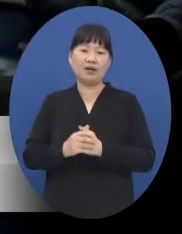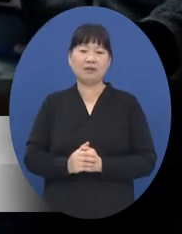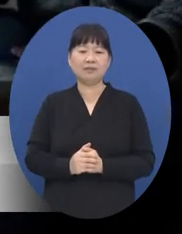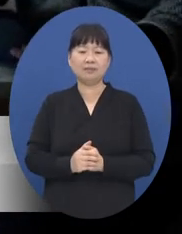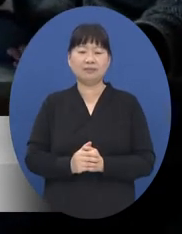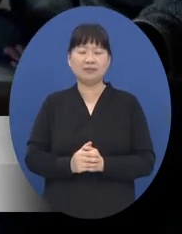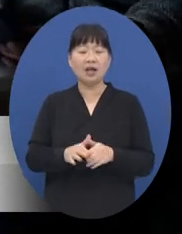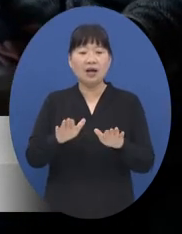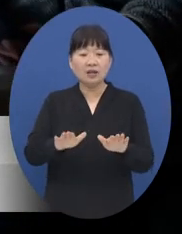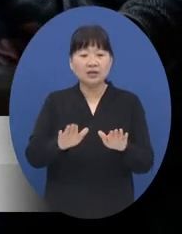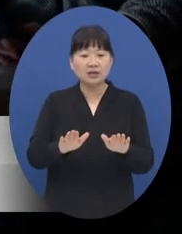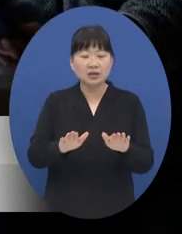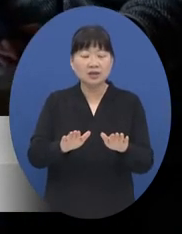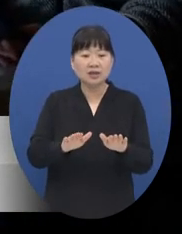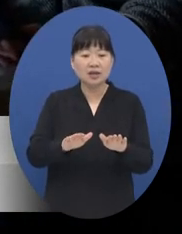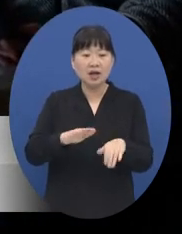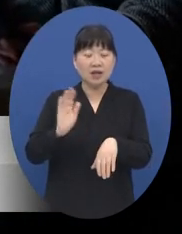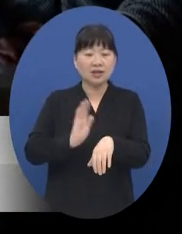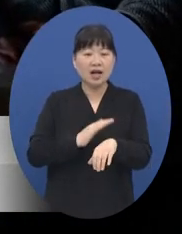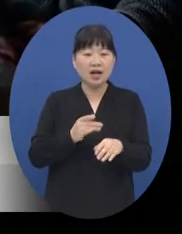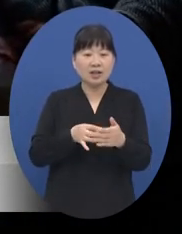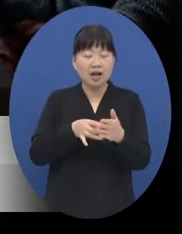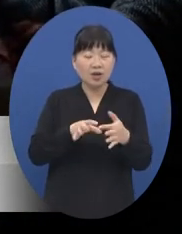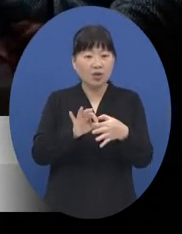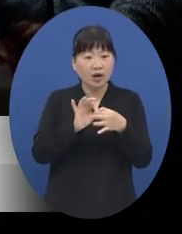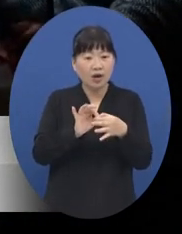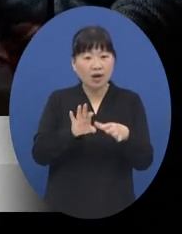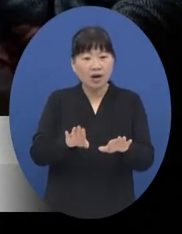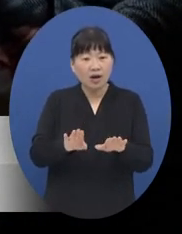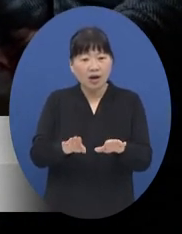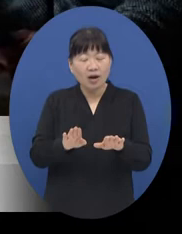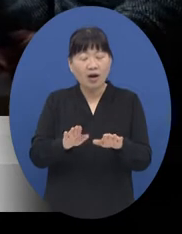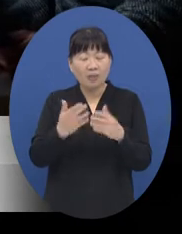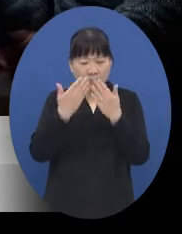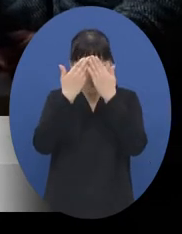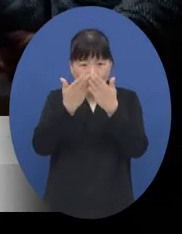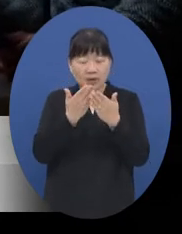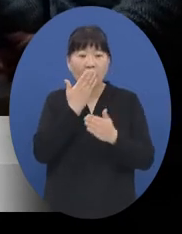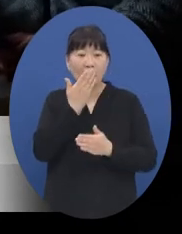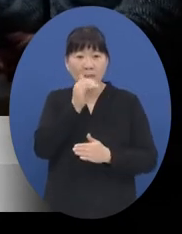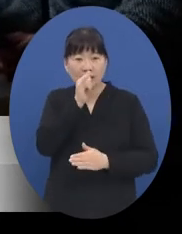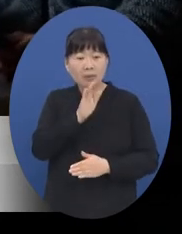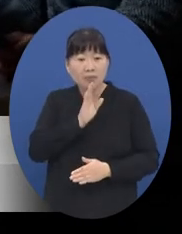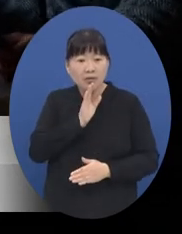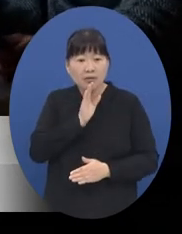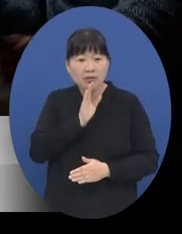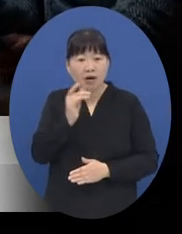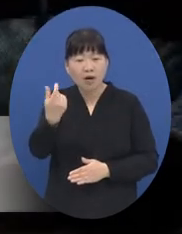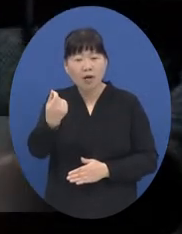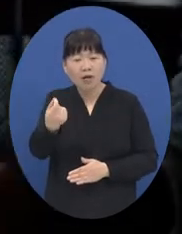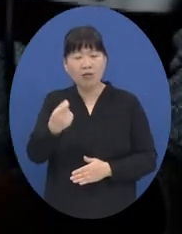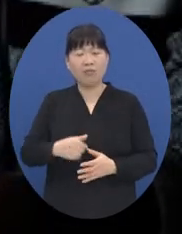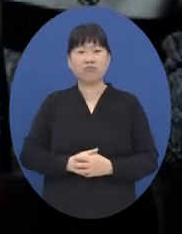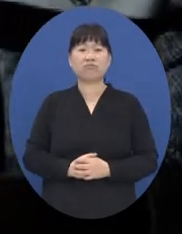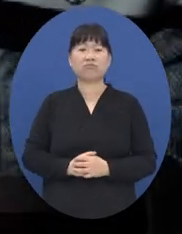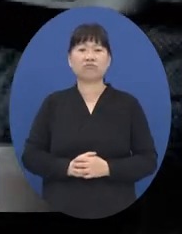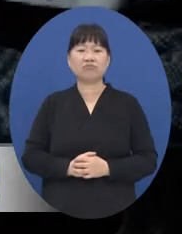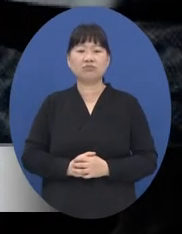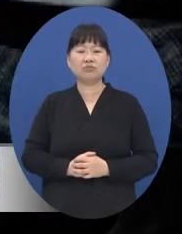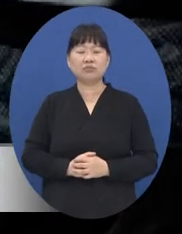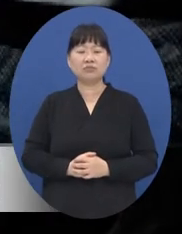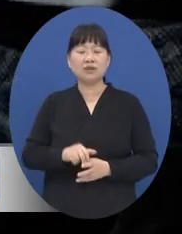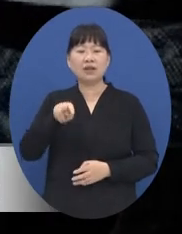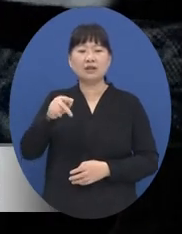경유를 주유소에서 공급 저장 판매 과세 세금 관련해서 영세 또는 면세를 받게 되죠. 무자료 자료이기 때문에.